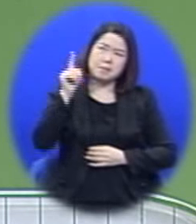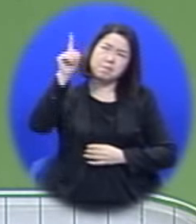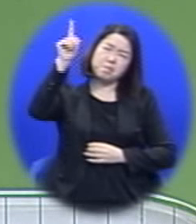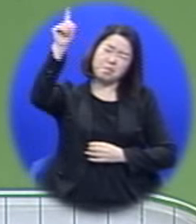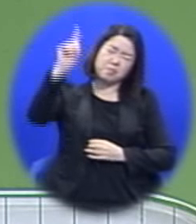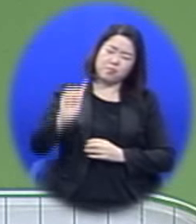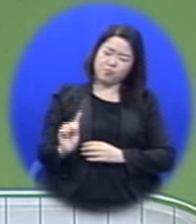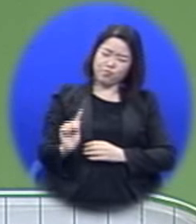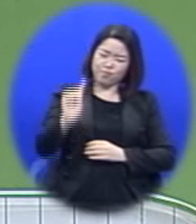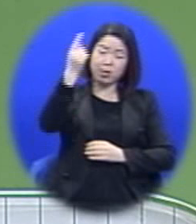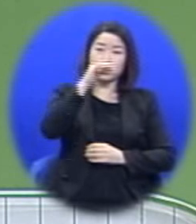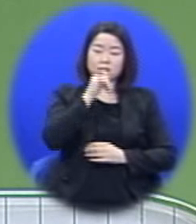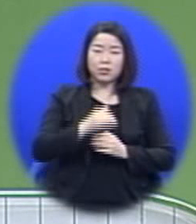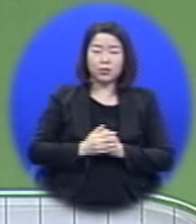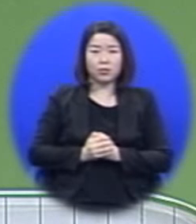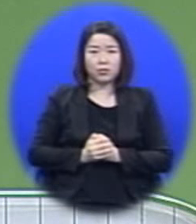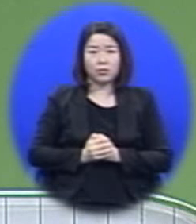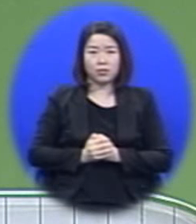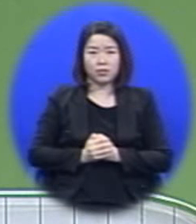듯 하죠.